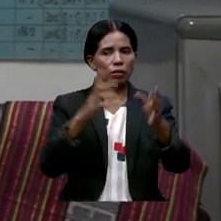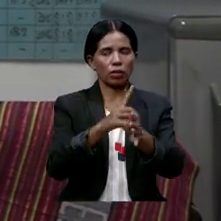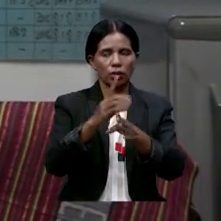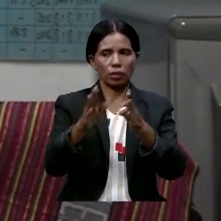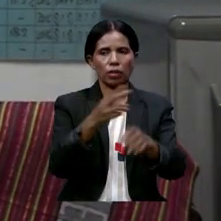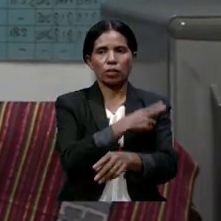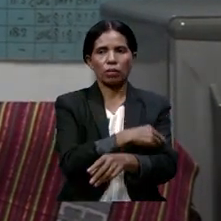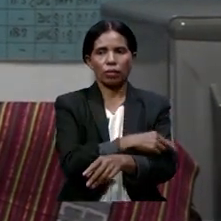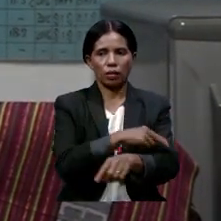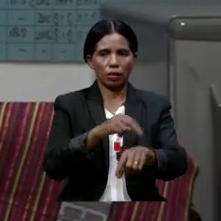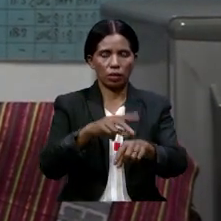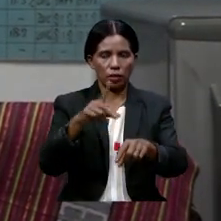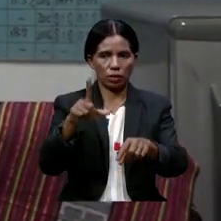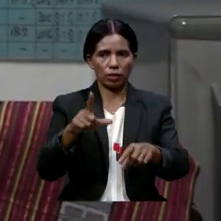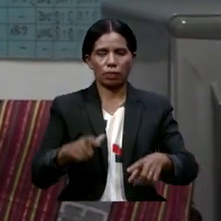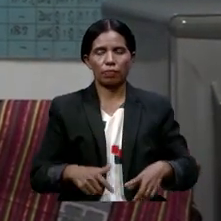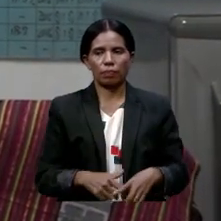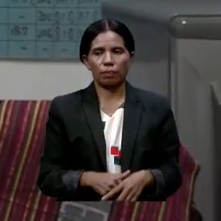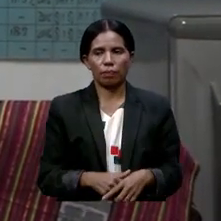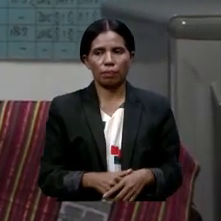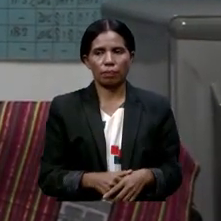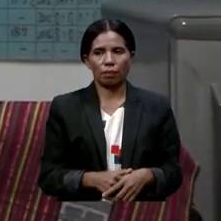Hospital naaleniaab dma sutien